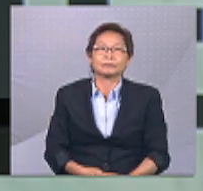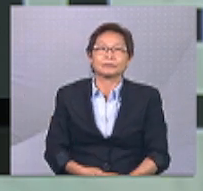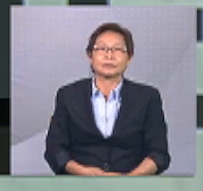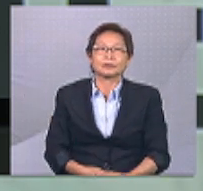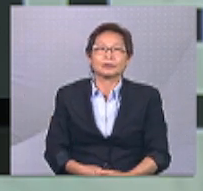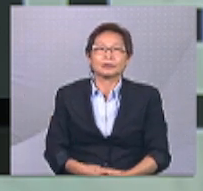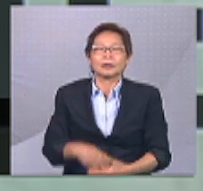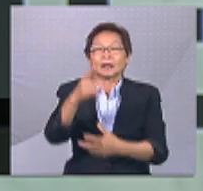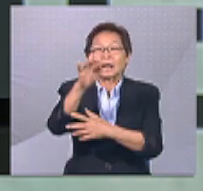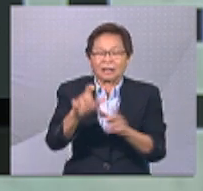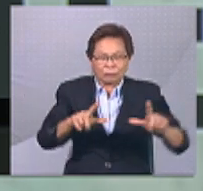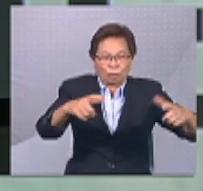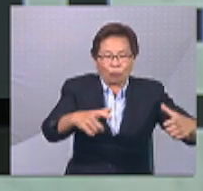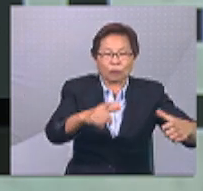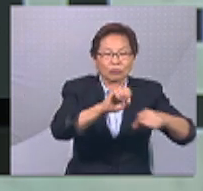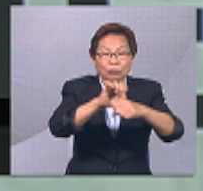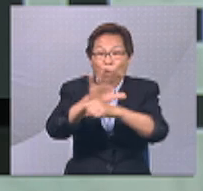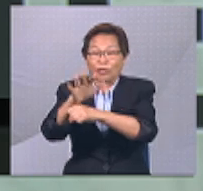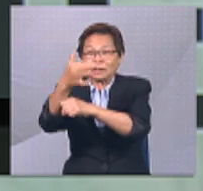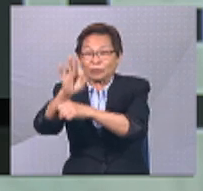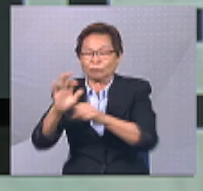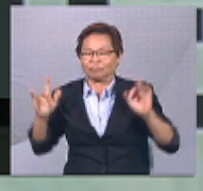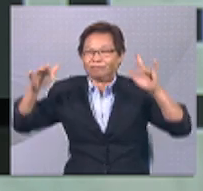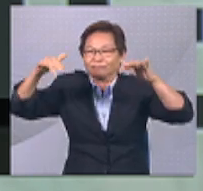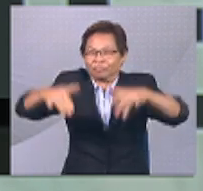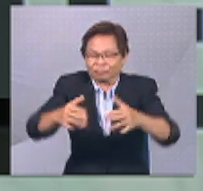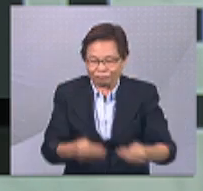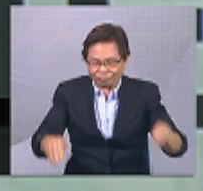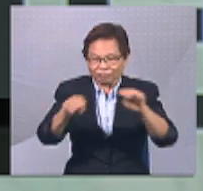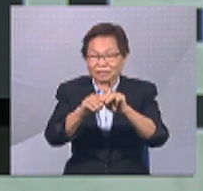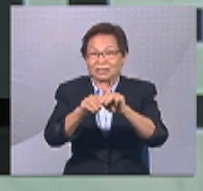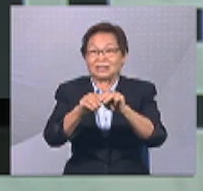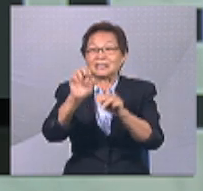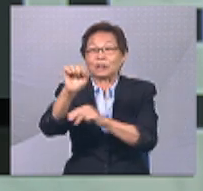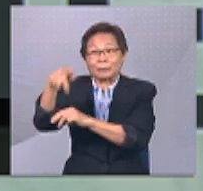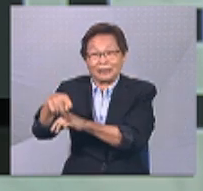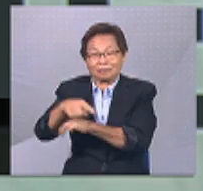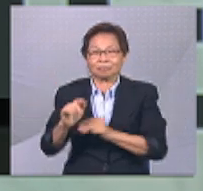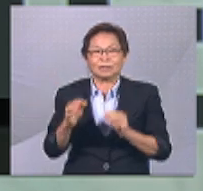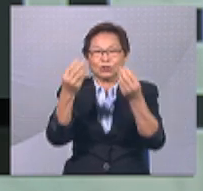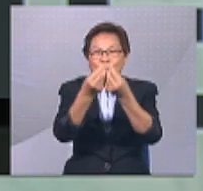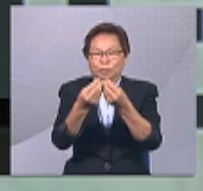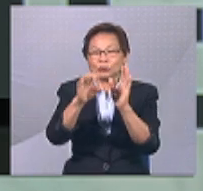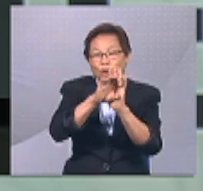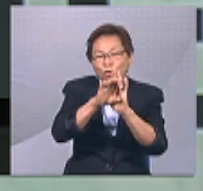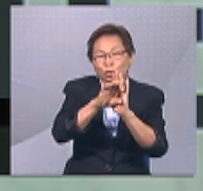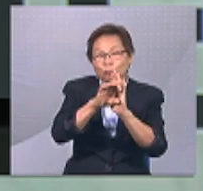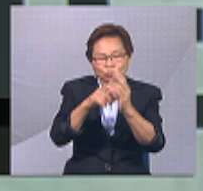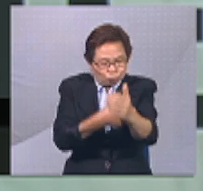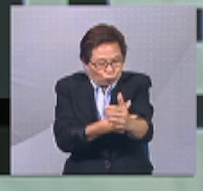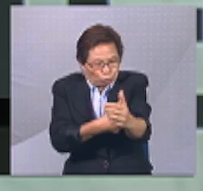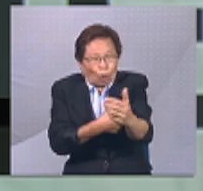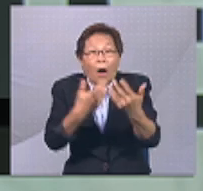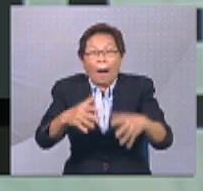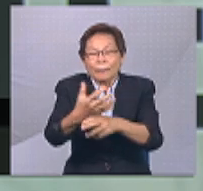rumusan kes kluster COVID-19 iaitu perhimpunan di Masjid Sri Petaling. Bilangan sampel yang telah diambil setakat ini